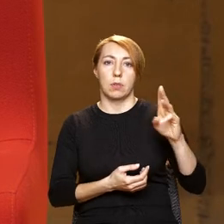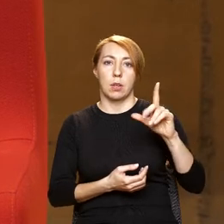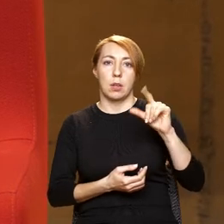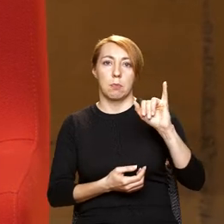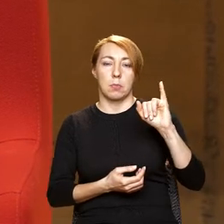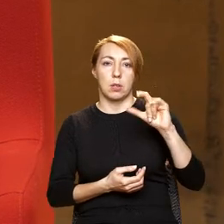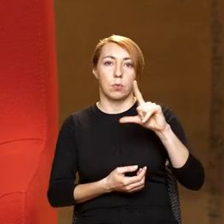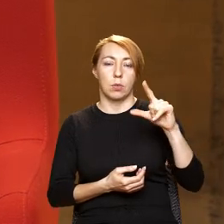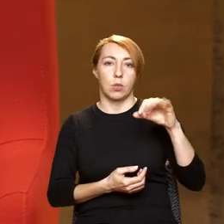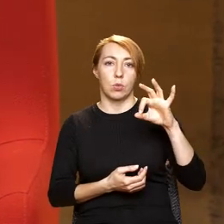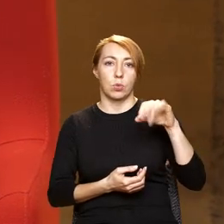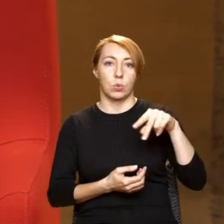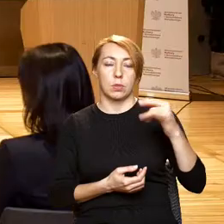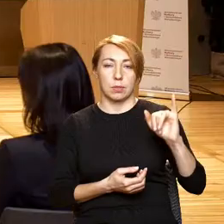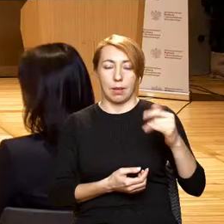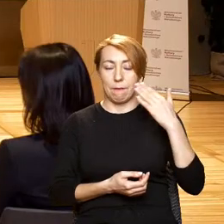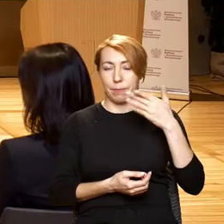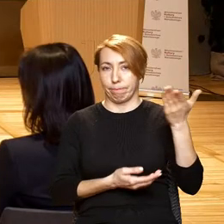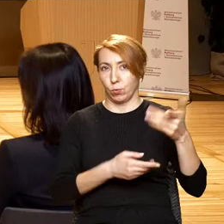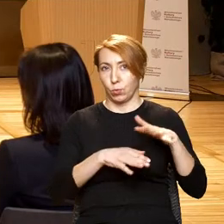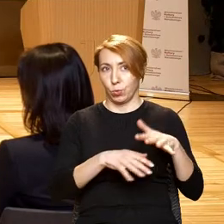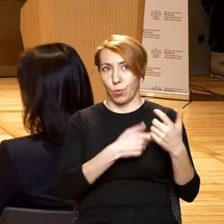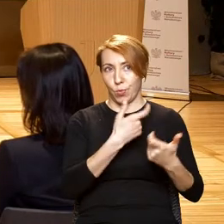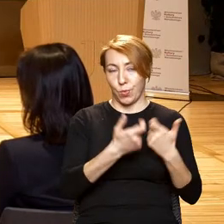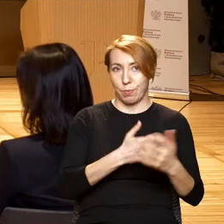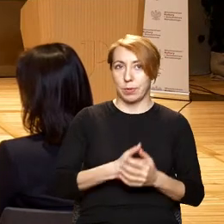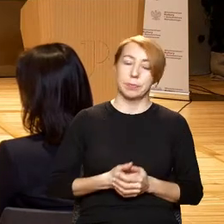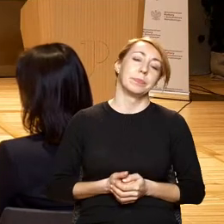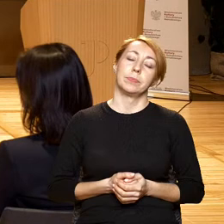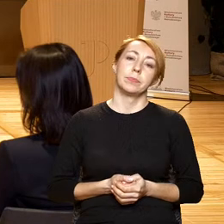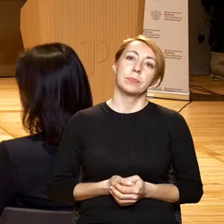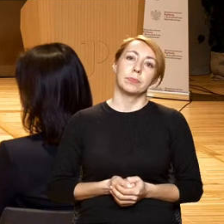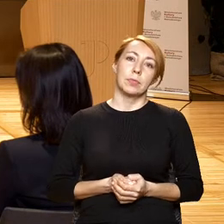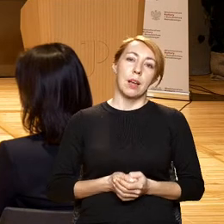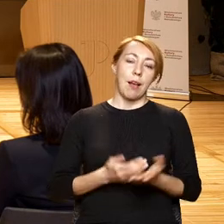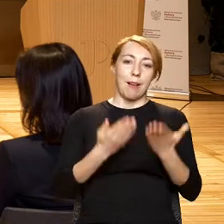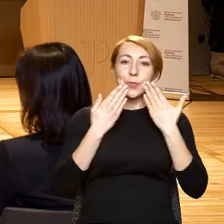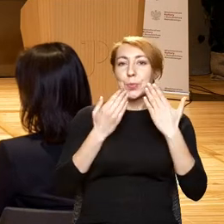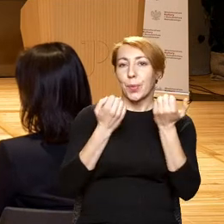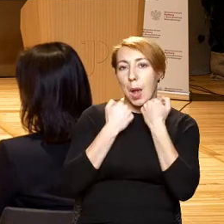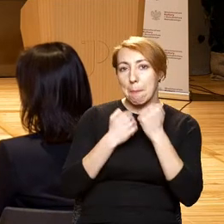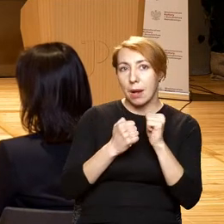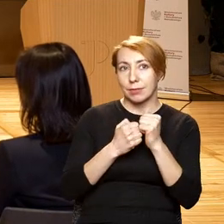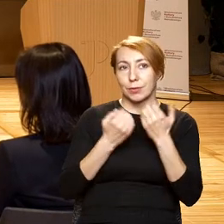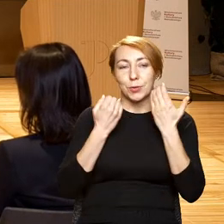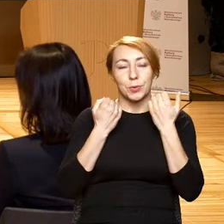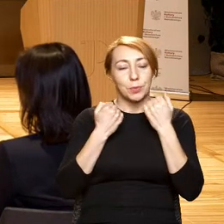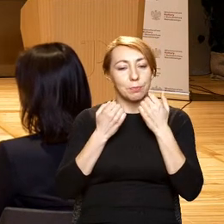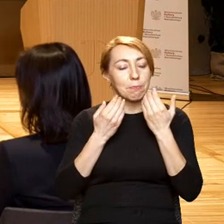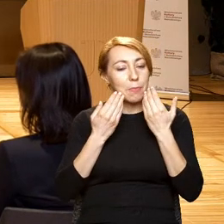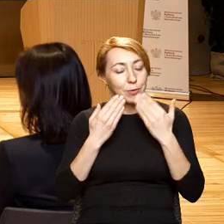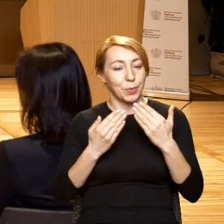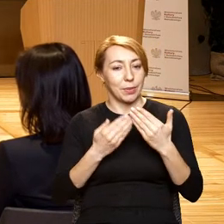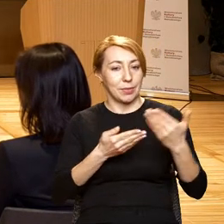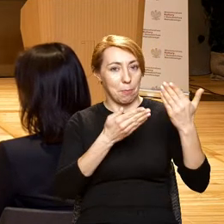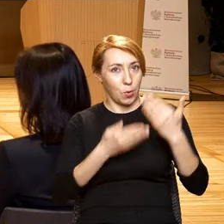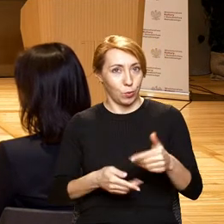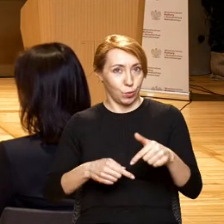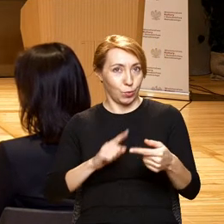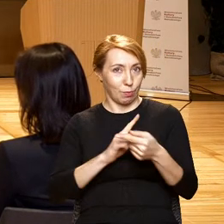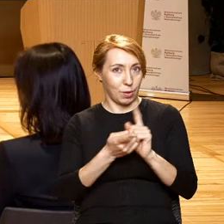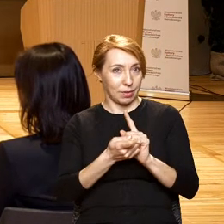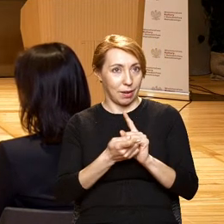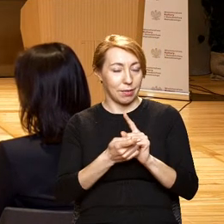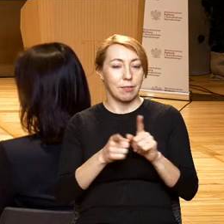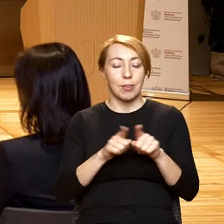państwo sporo już zrobili. Dziękuję bardzo. Ja dziękuję za zaproszenie do tego spotkania. Cieszę się również,